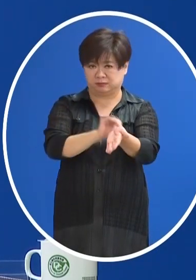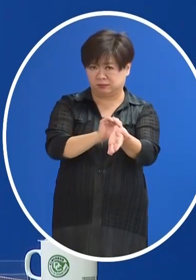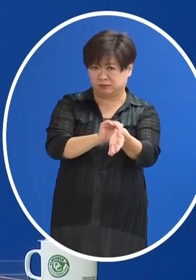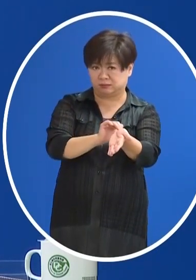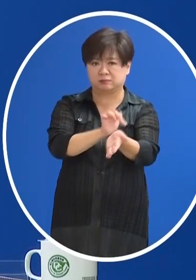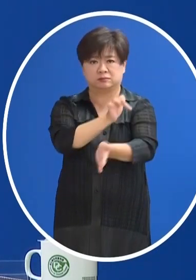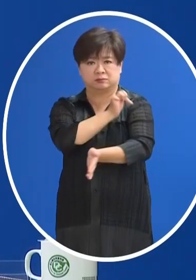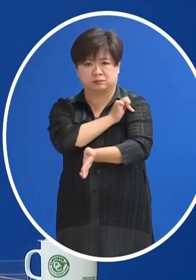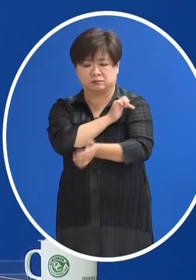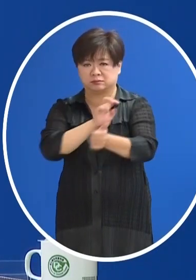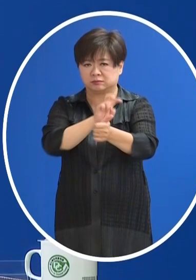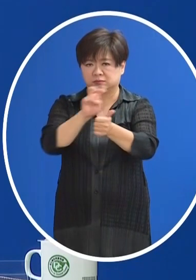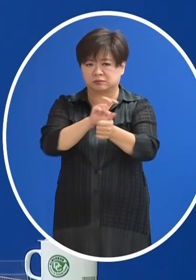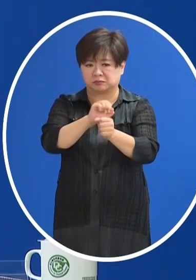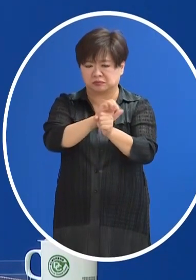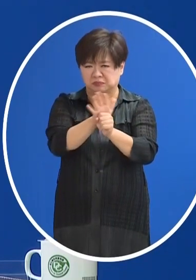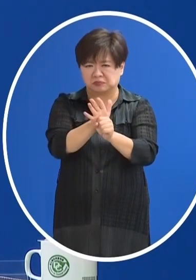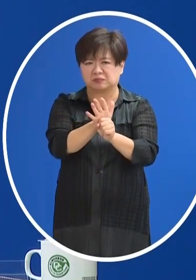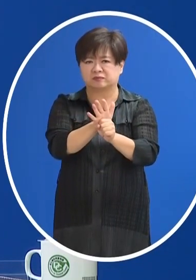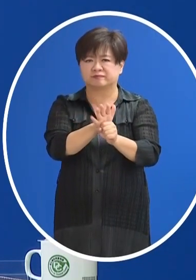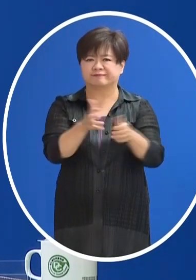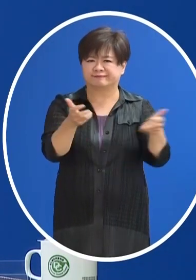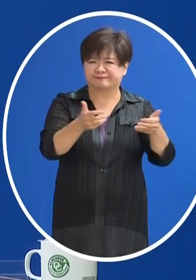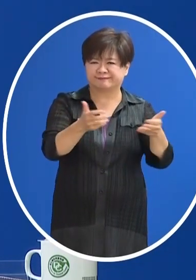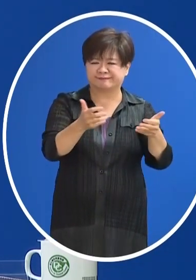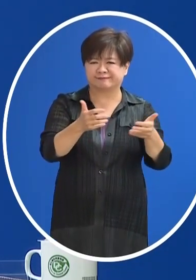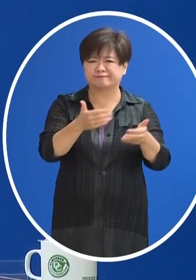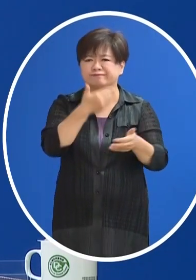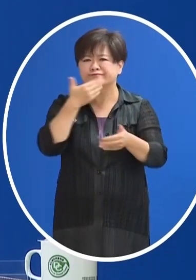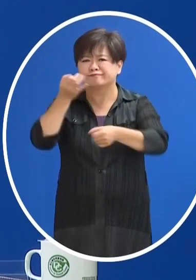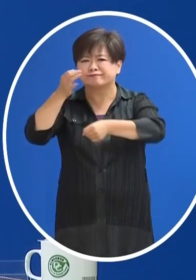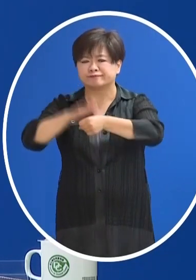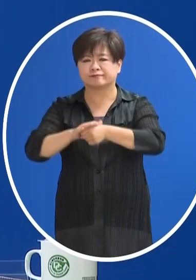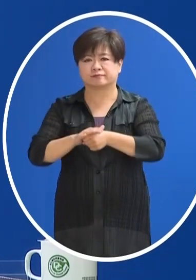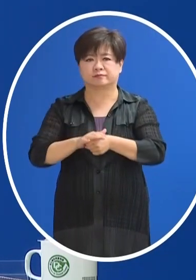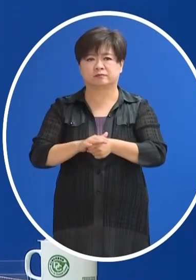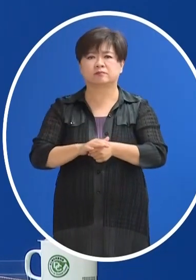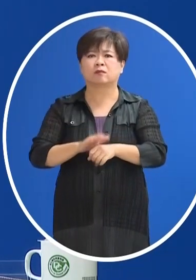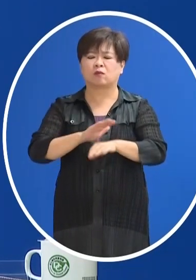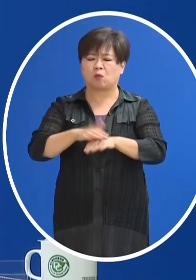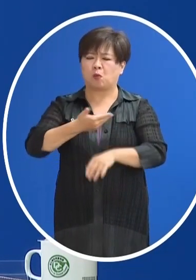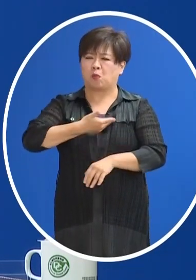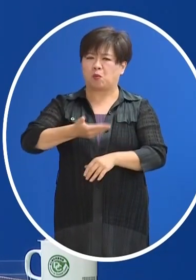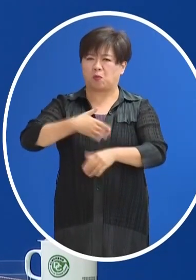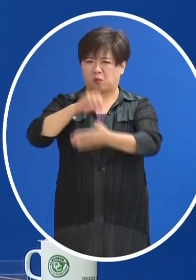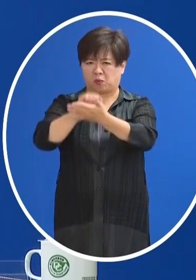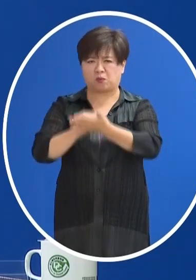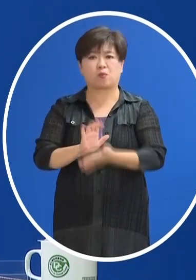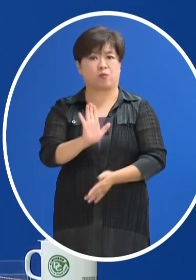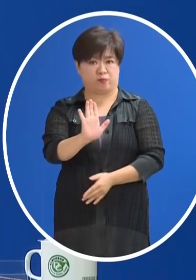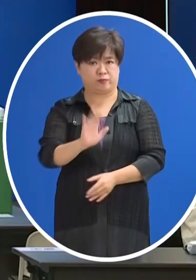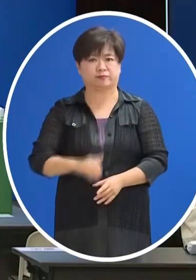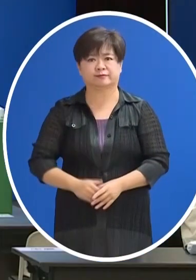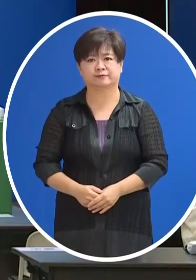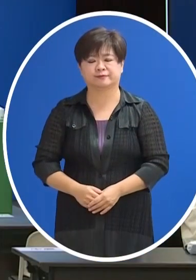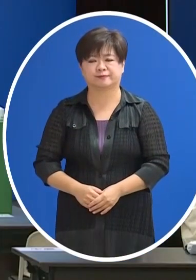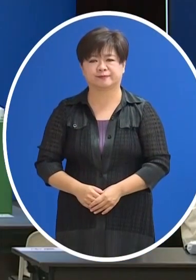员照顾 COVID 病人的这个津贴呢，我们也都从宽来列计。以上的说明。